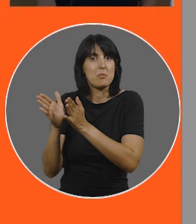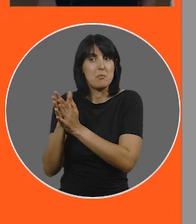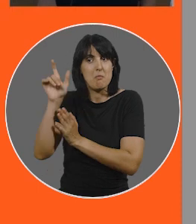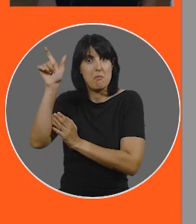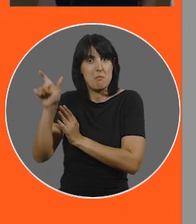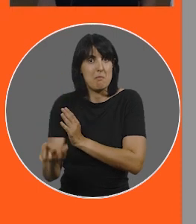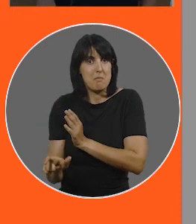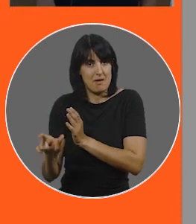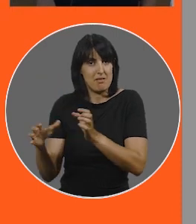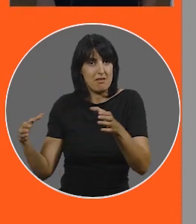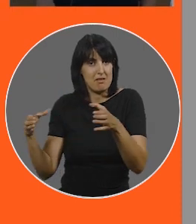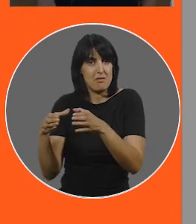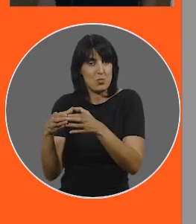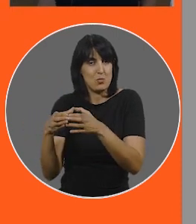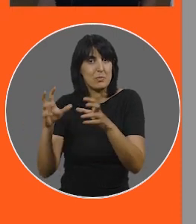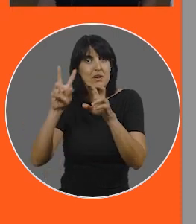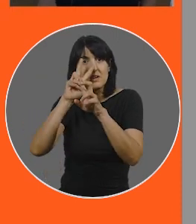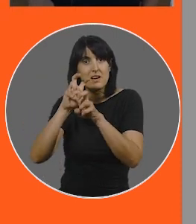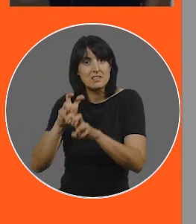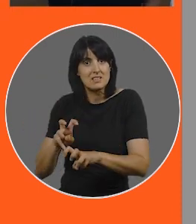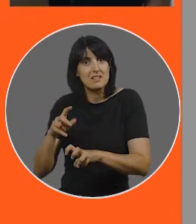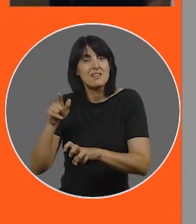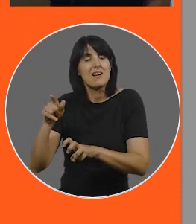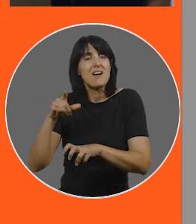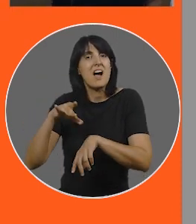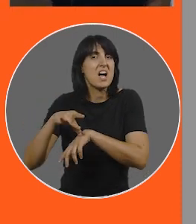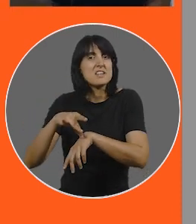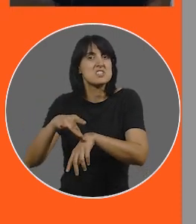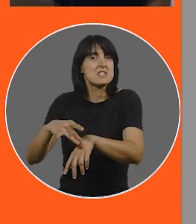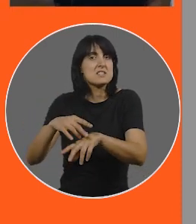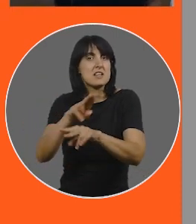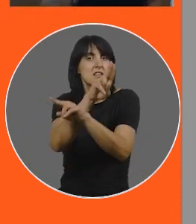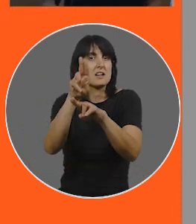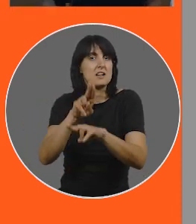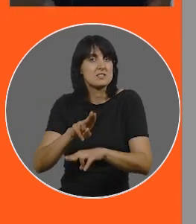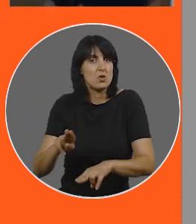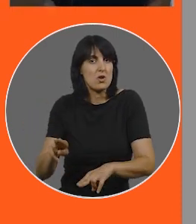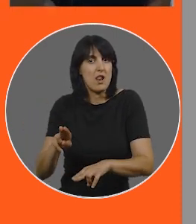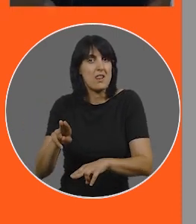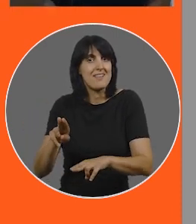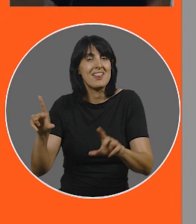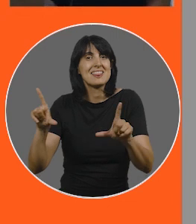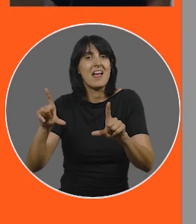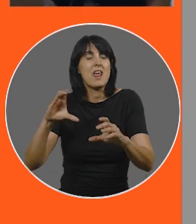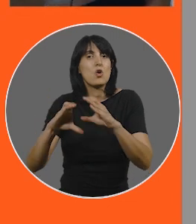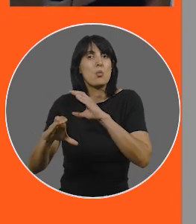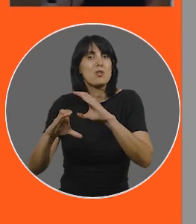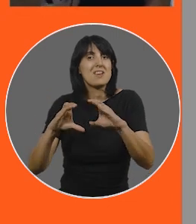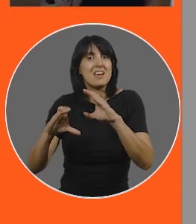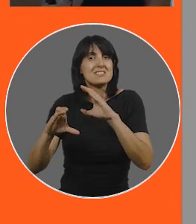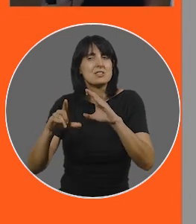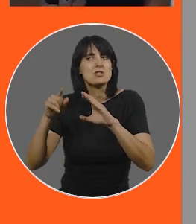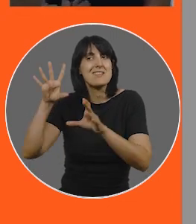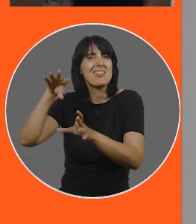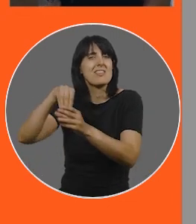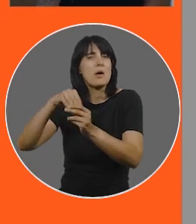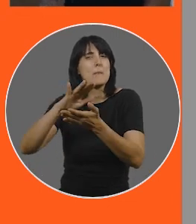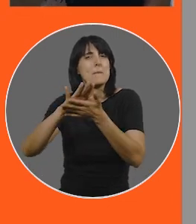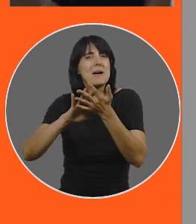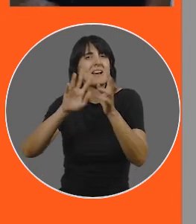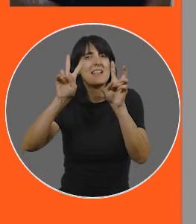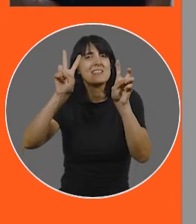ja estem a la ITU, que és l'Agència Internacional de Telecomunicacions, sobre el metavers. Tothom comença a parlar del